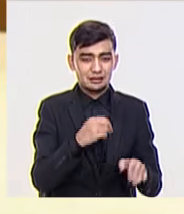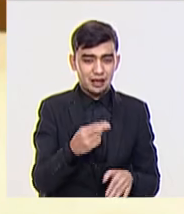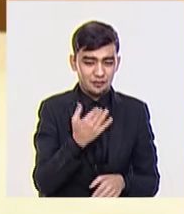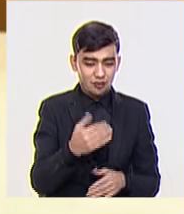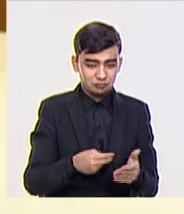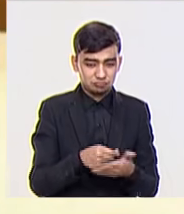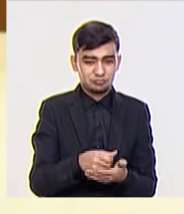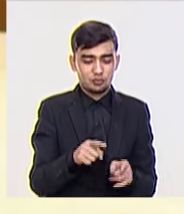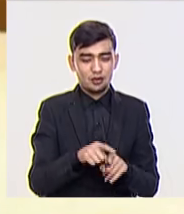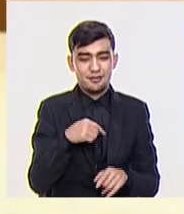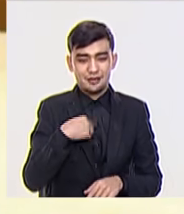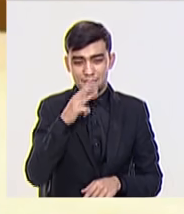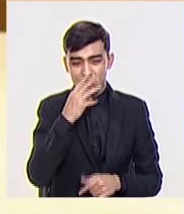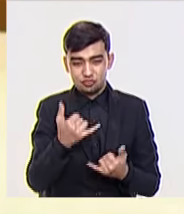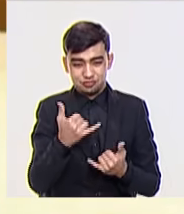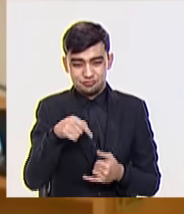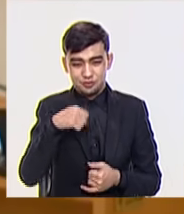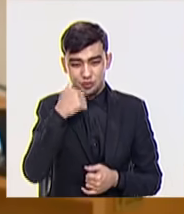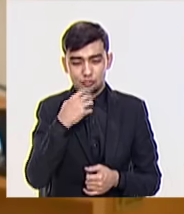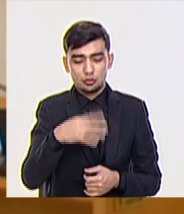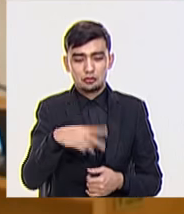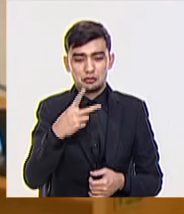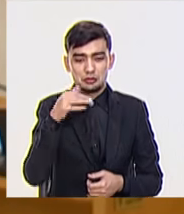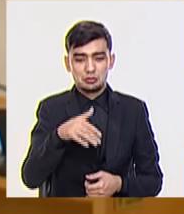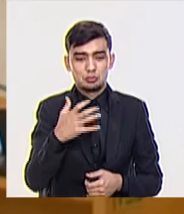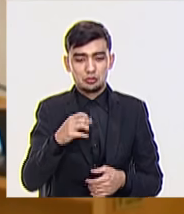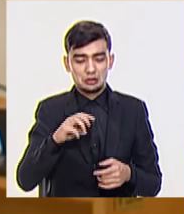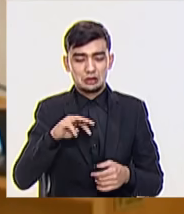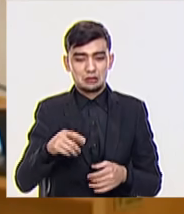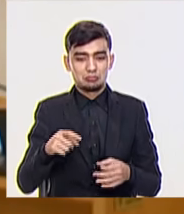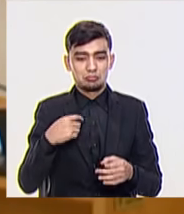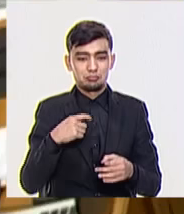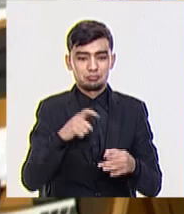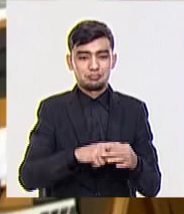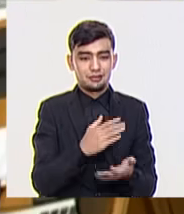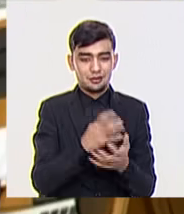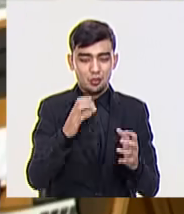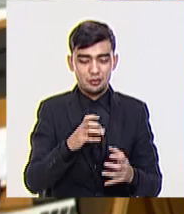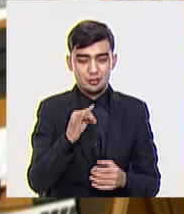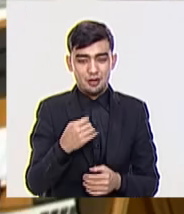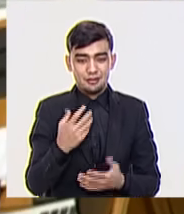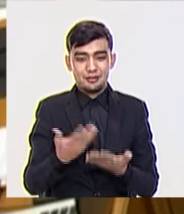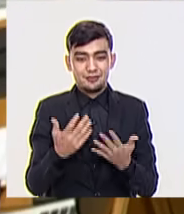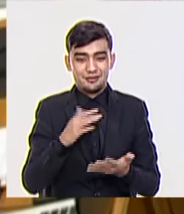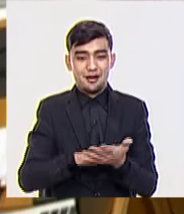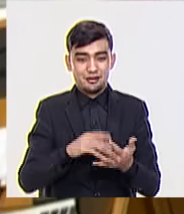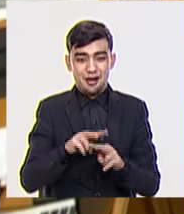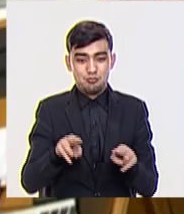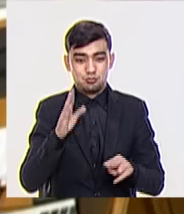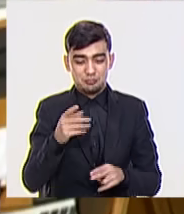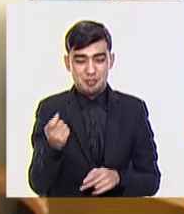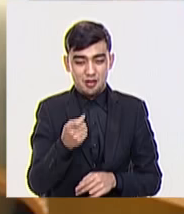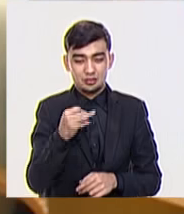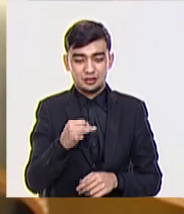бізде биылда минималды жалақы 42500 теңге деп бекітілген. Бұлай кете берсек, кедей мемлекеттердің де соңында қалуымыз мүмкін деп Асқар